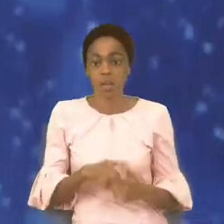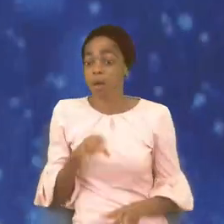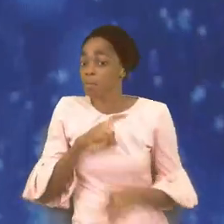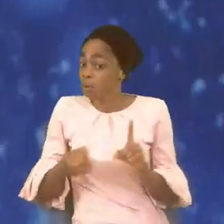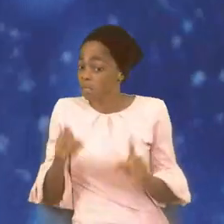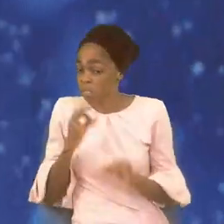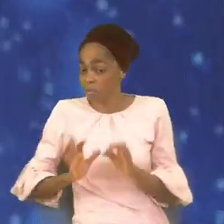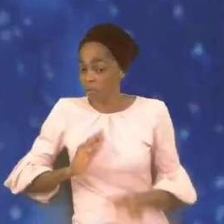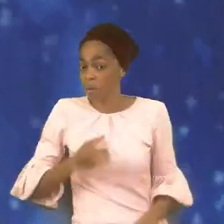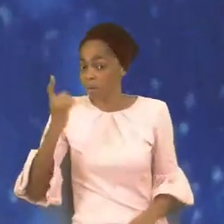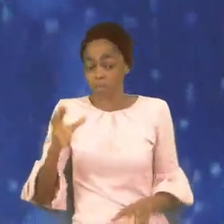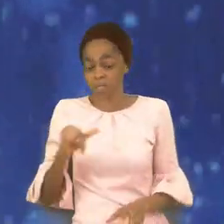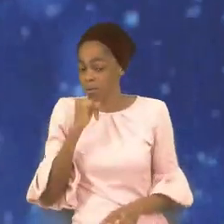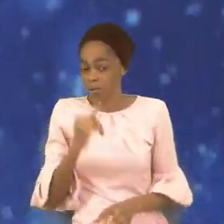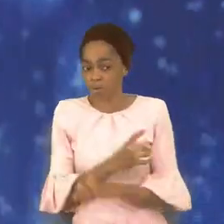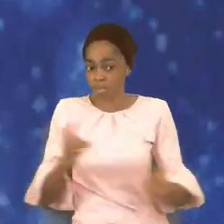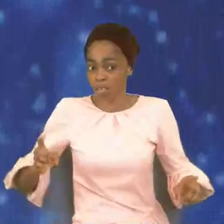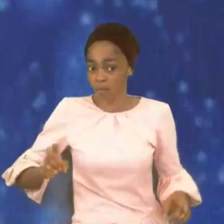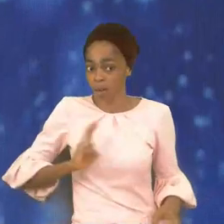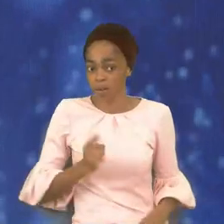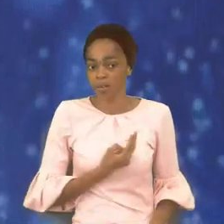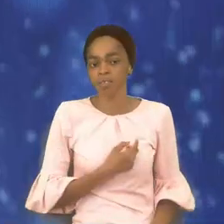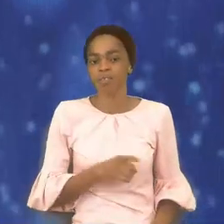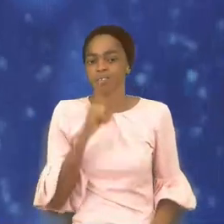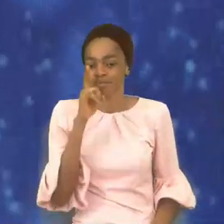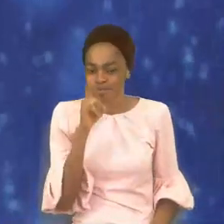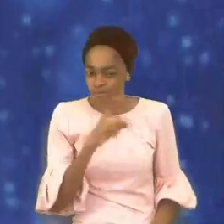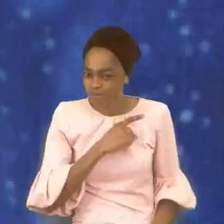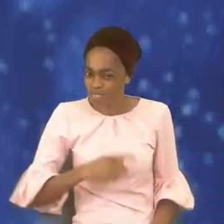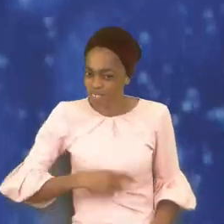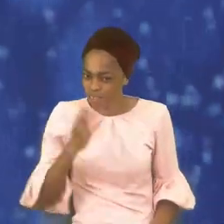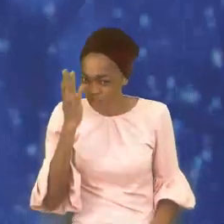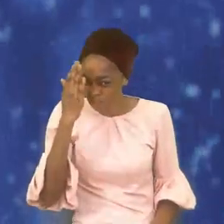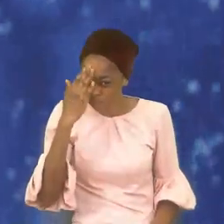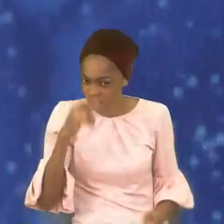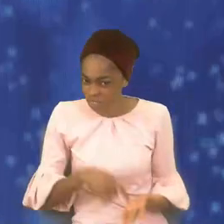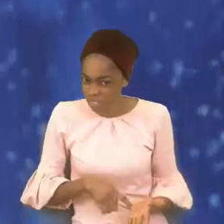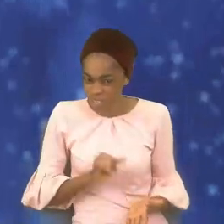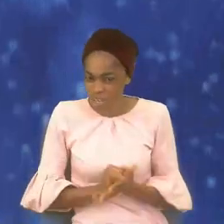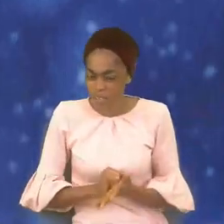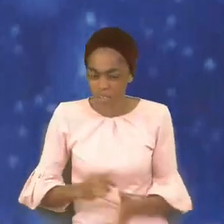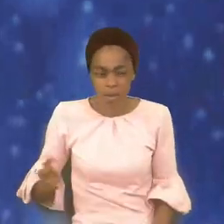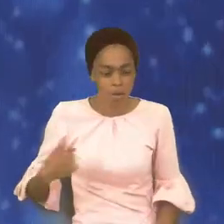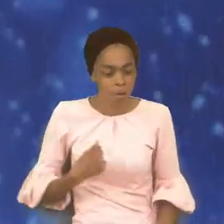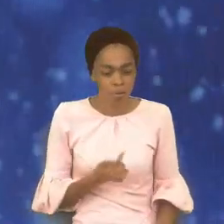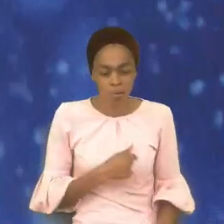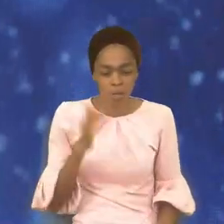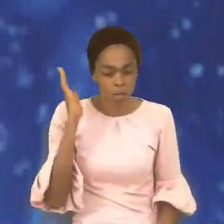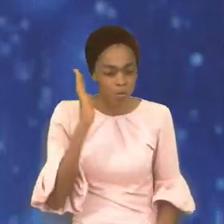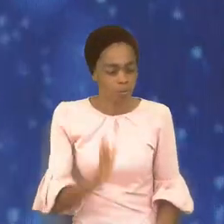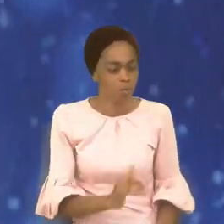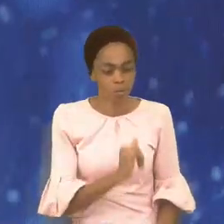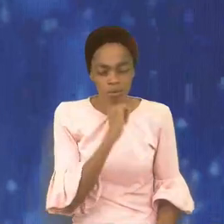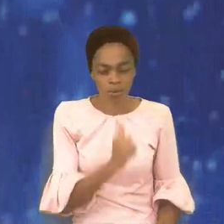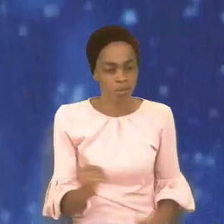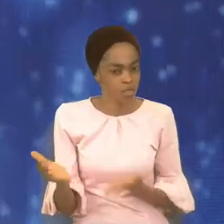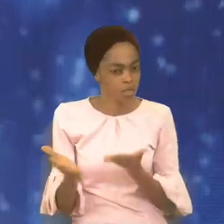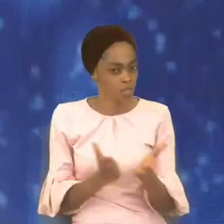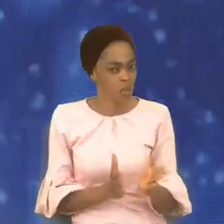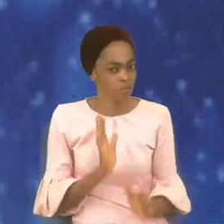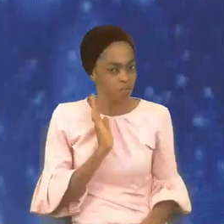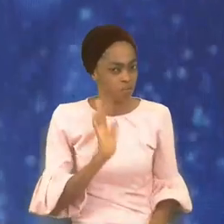mais sache, ô roi, que nous ne servirons pas tes dieux et que